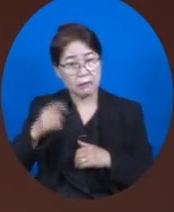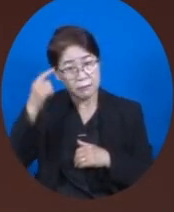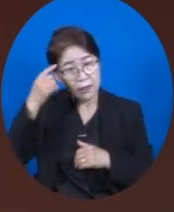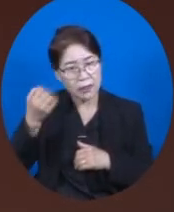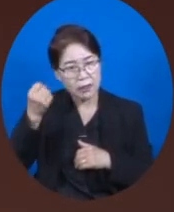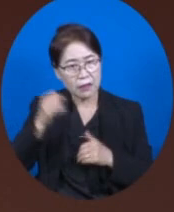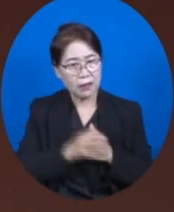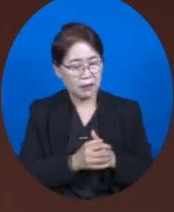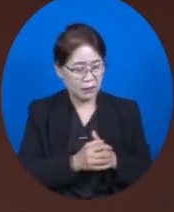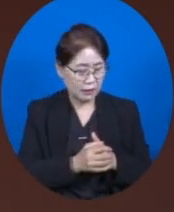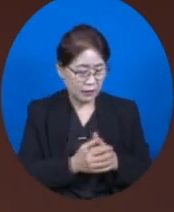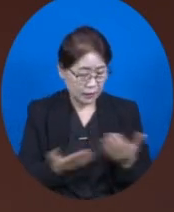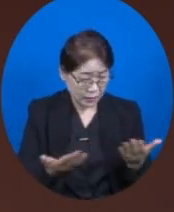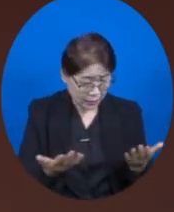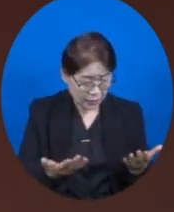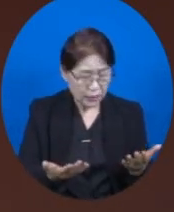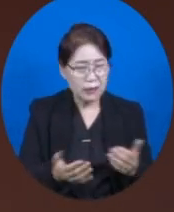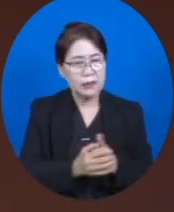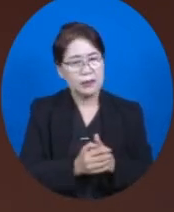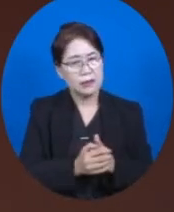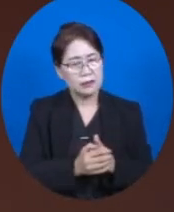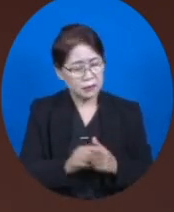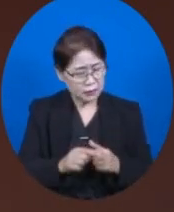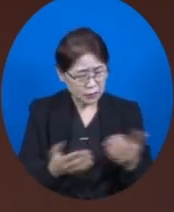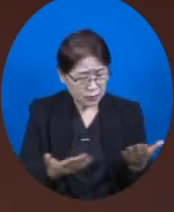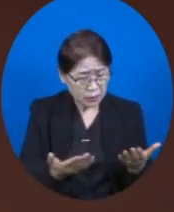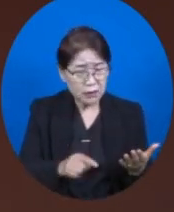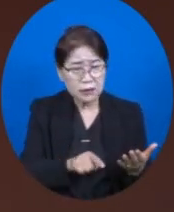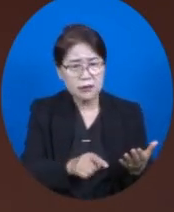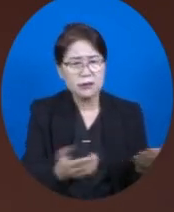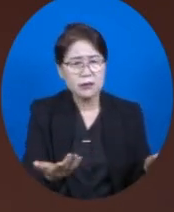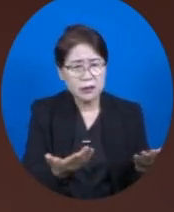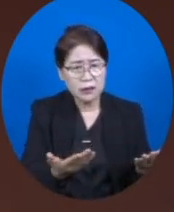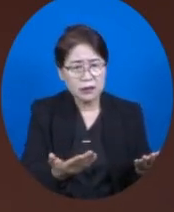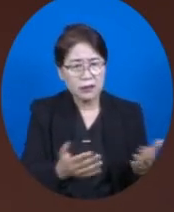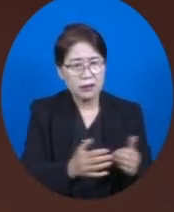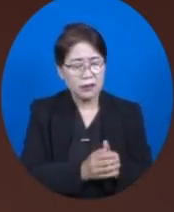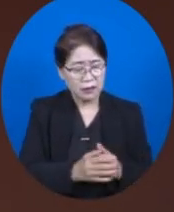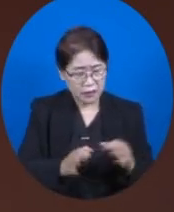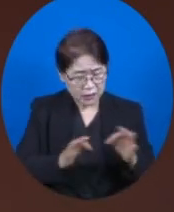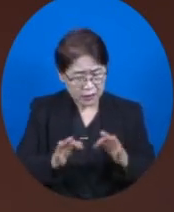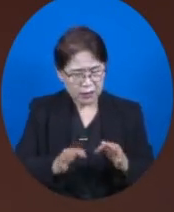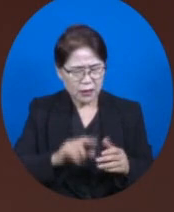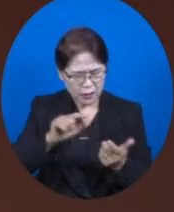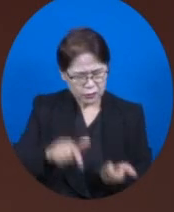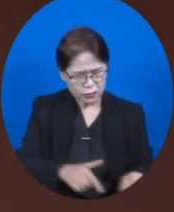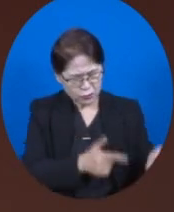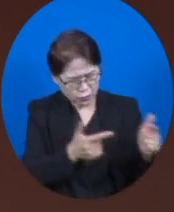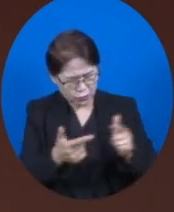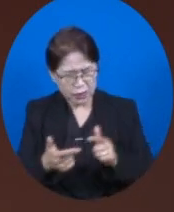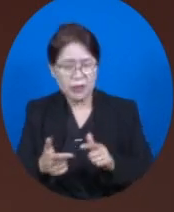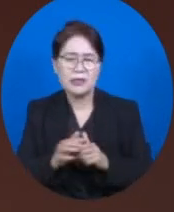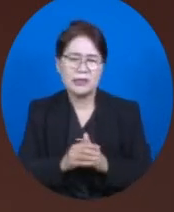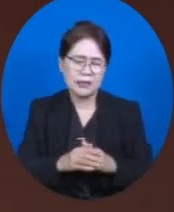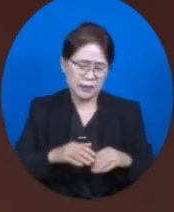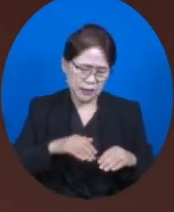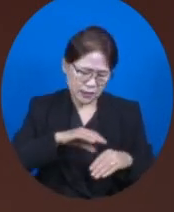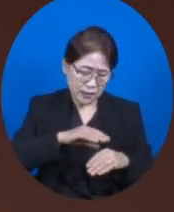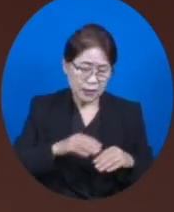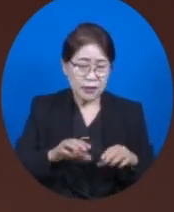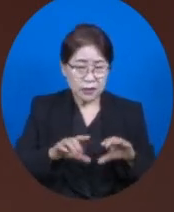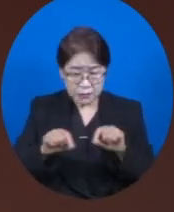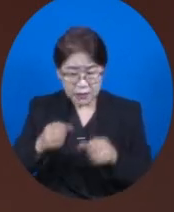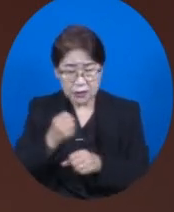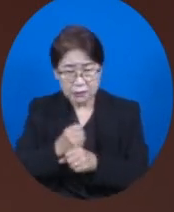공사판에서 막노동을 하는 그 일이 식당에서 하루 종일 손에 물을 묻히면서 음식을